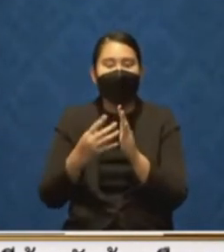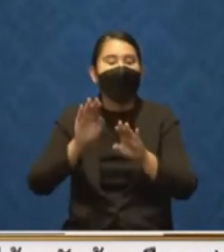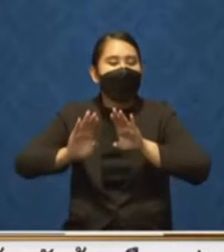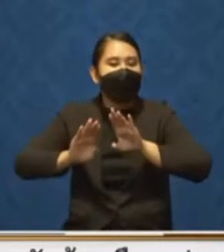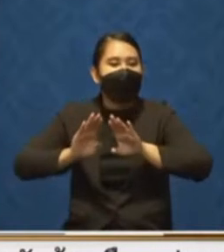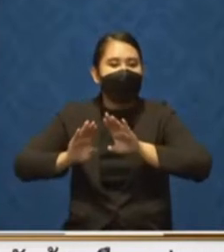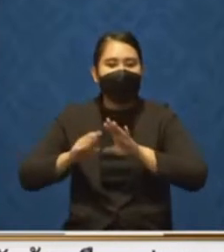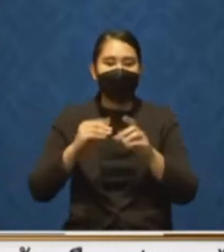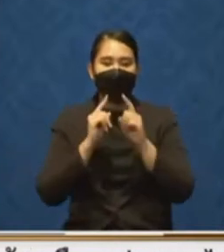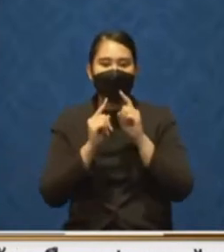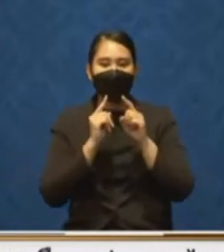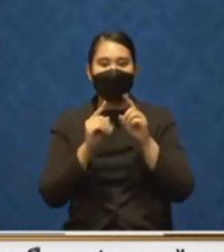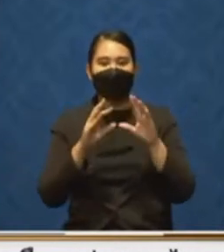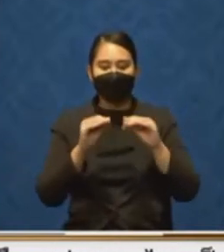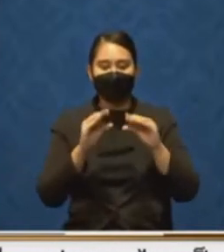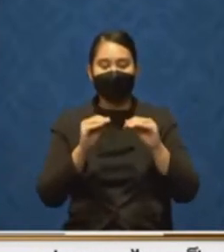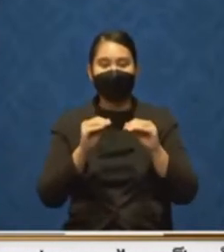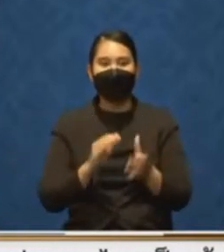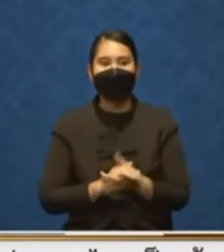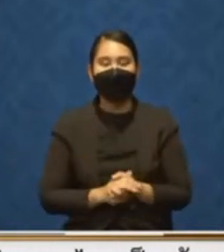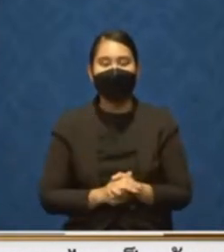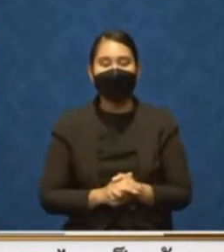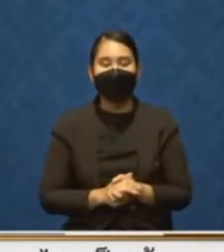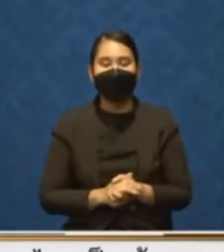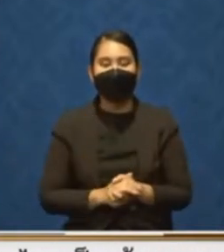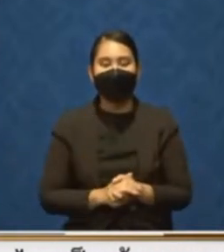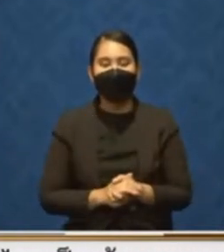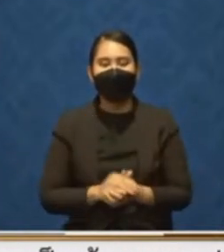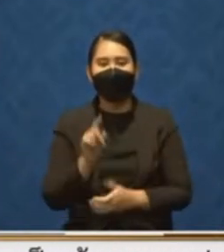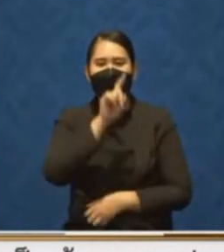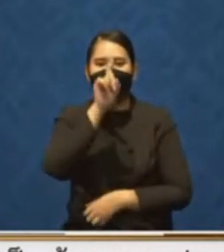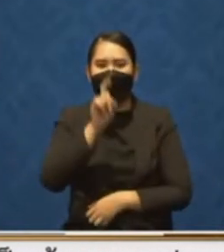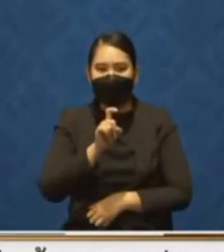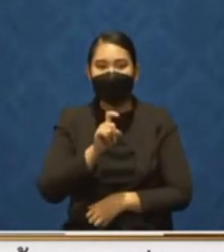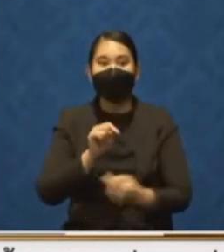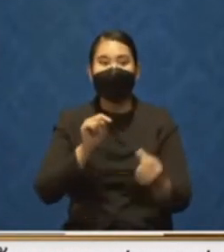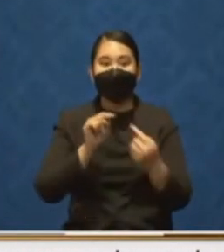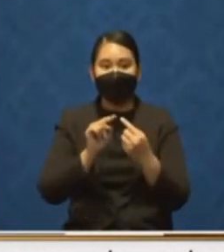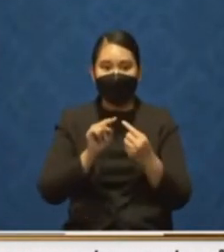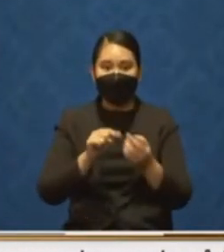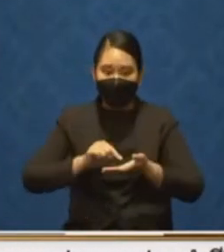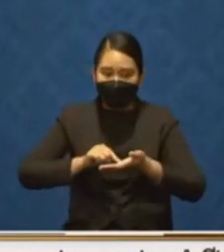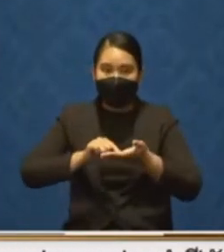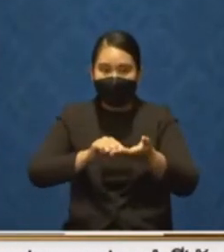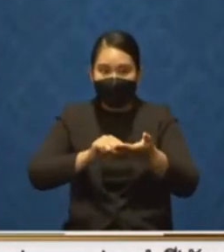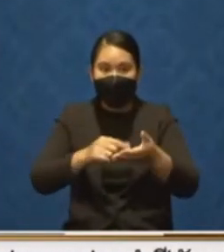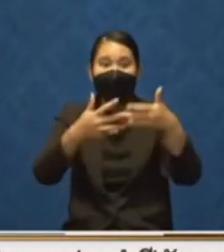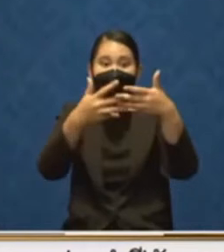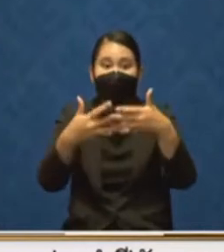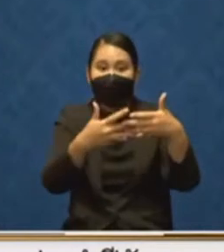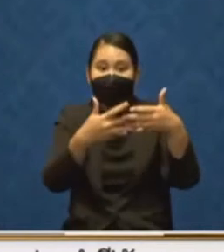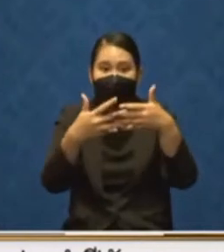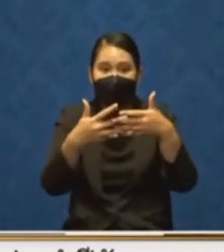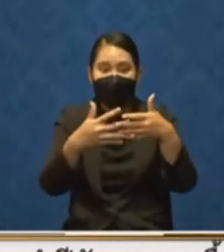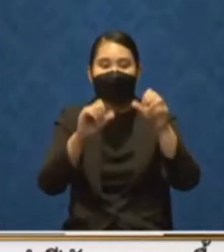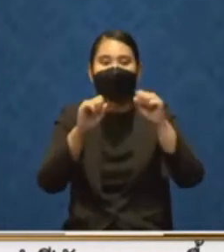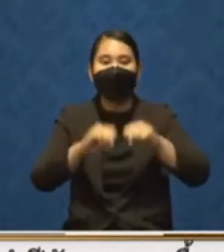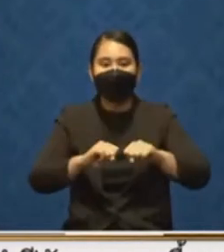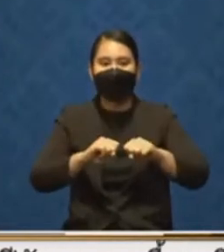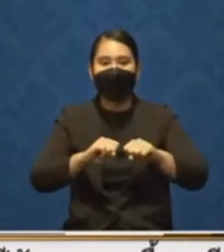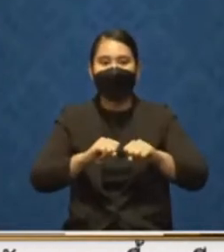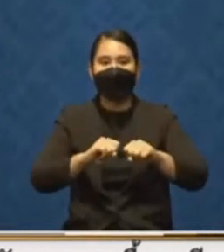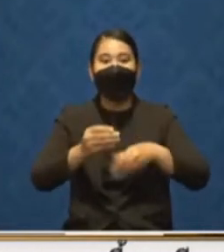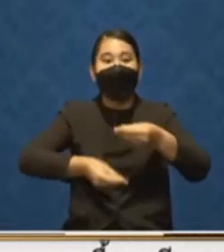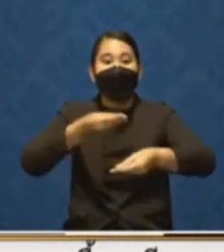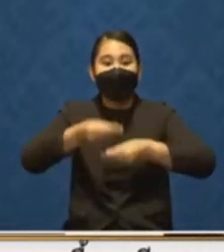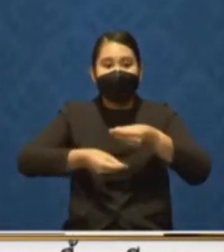การหารือร่วมกันมาสำหรับพ่อสงสัยเรื่องการถ้าไม่ชอบจากสภาของแก๊สอเมริกานั้นผมยืนยันว่าการที่นาของความของใจใน